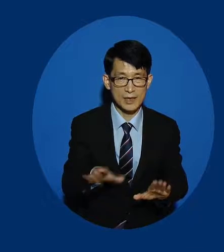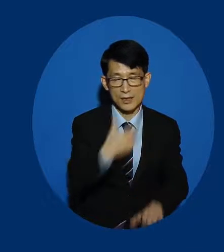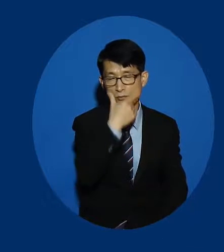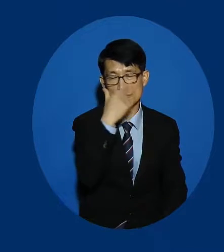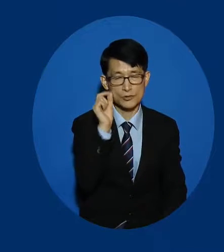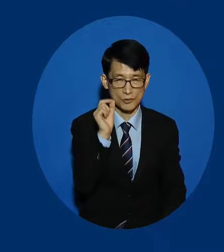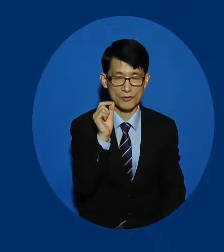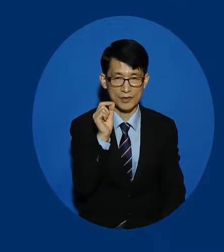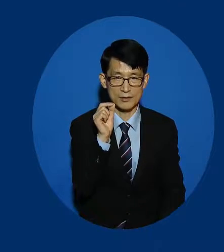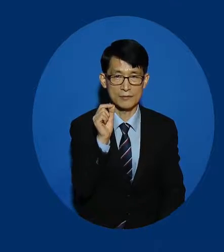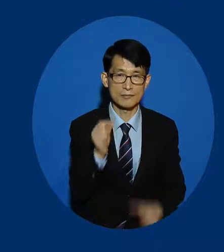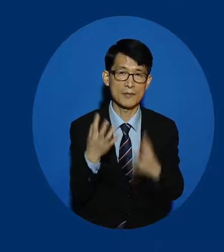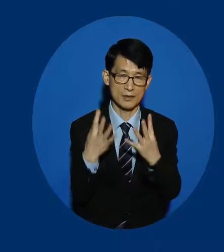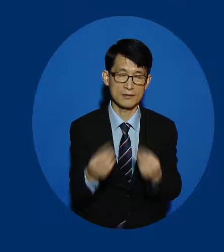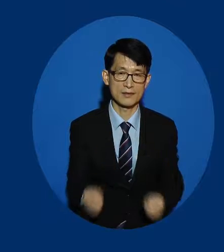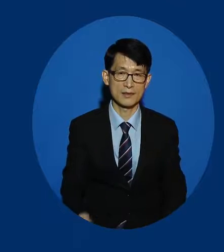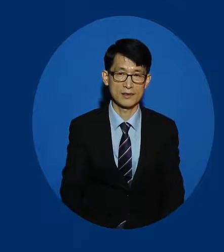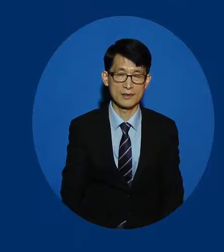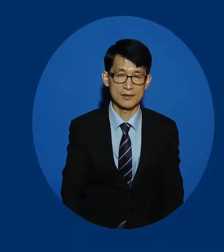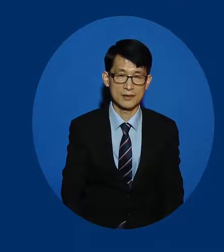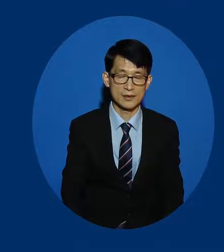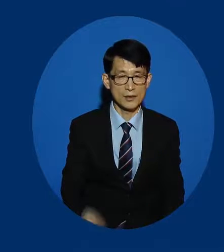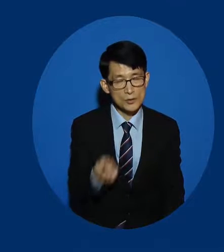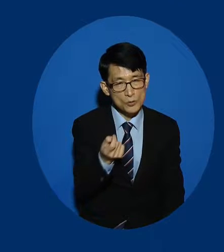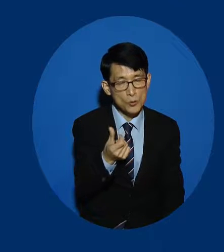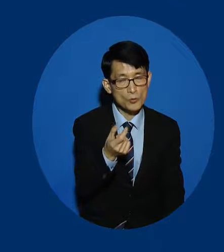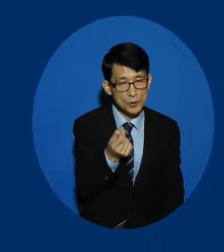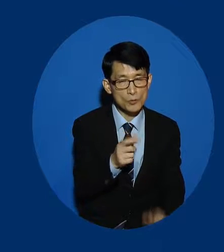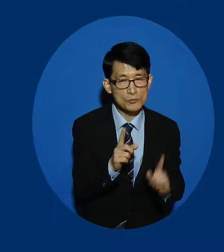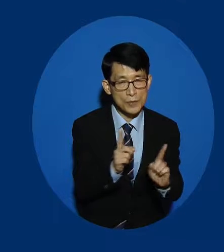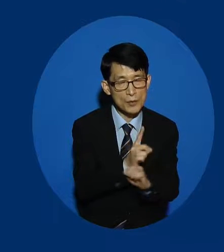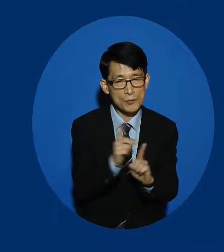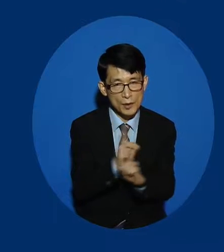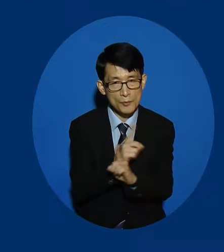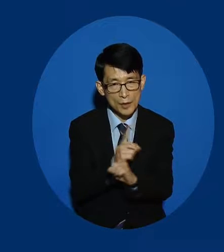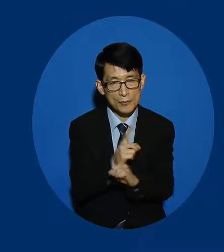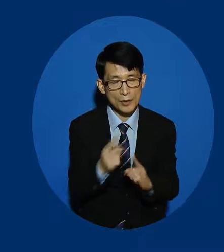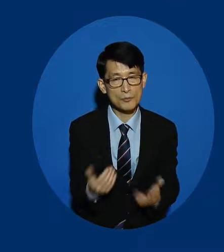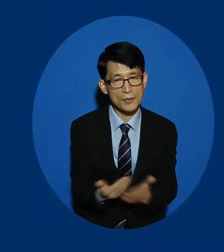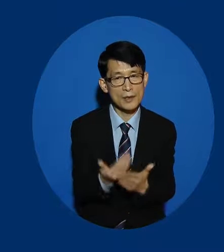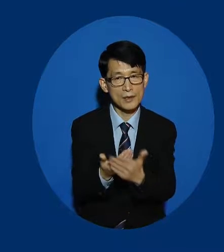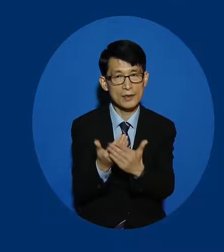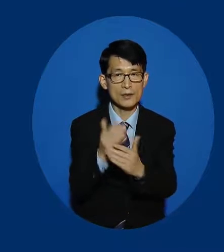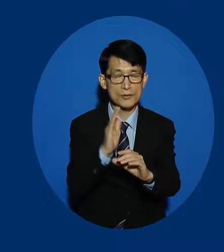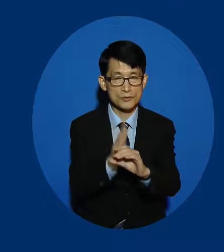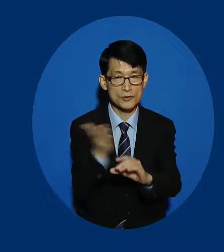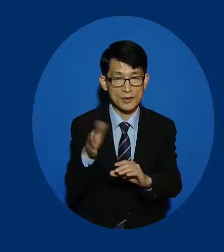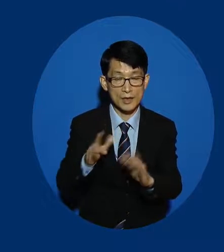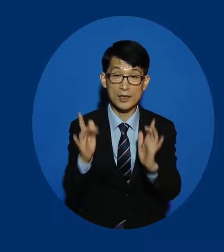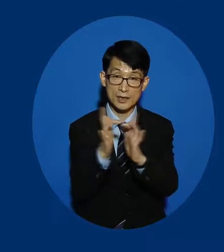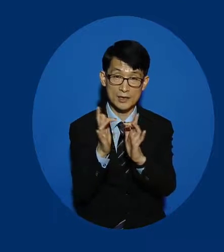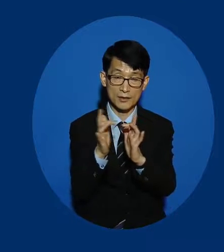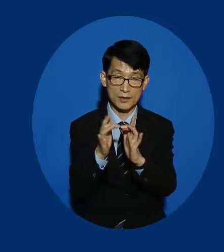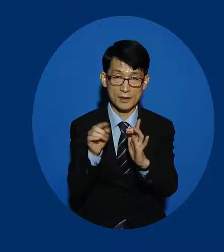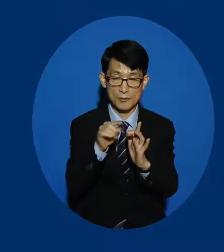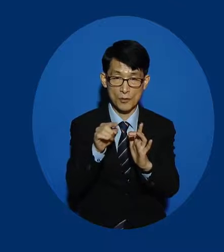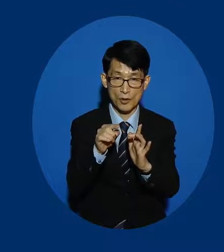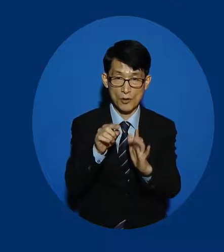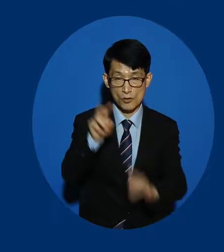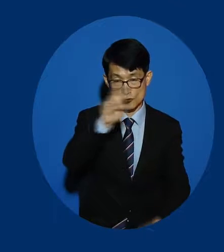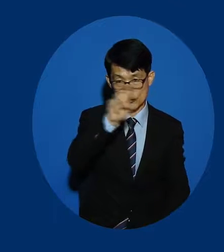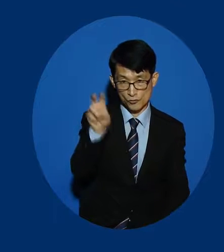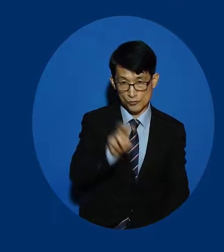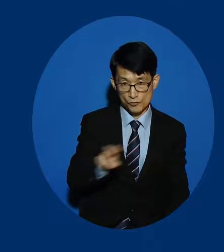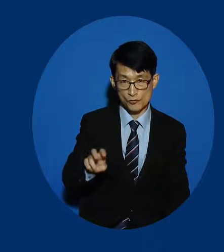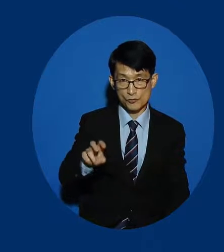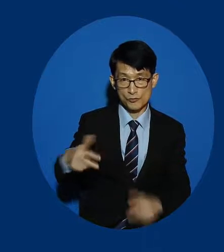좀 그 개선이 되고 있는 상황인데 문제는 아까 그 온라인 그 프로그램들 있잖아요. 줌이라든가 이런